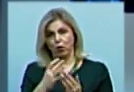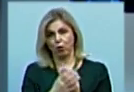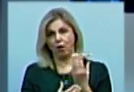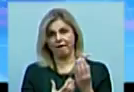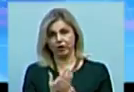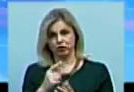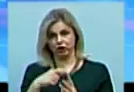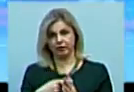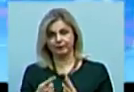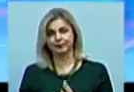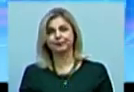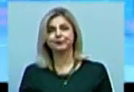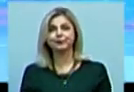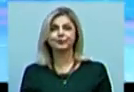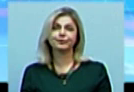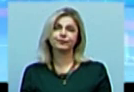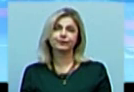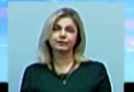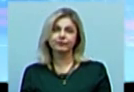рукавички.